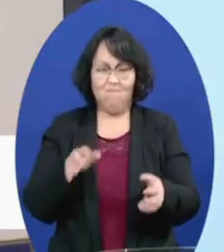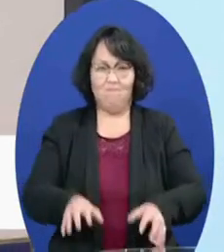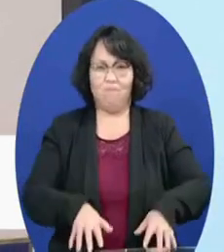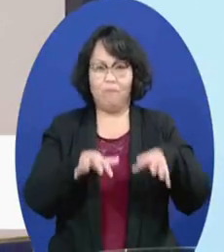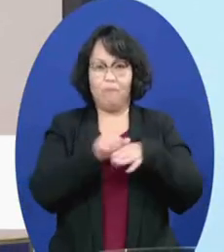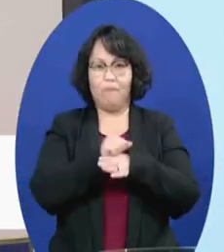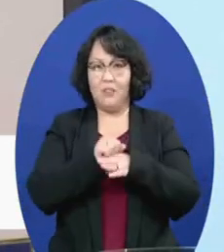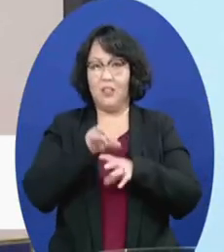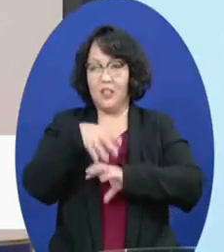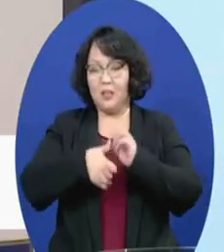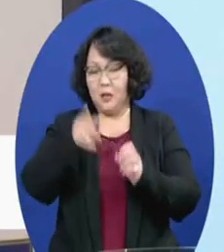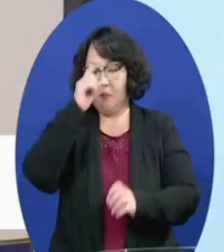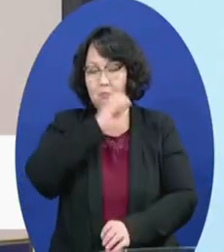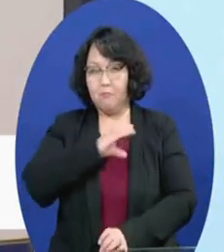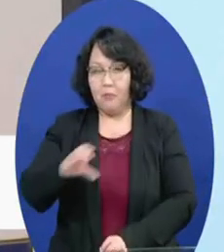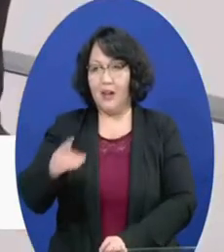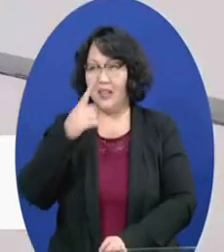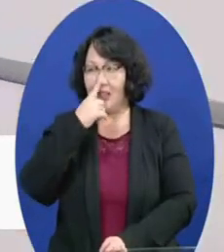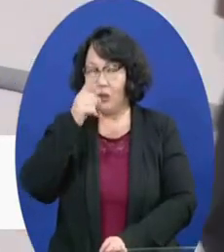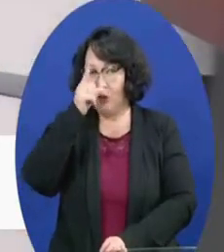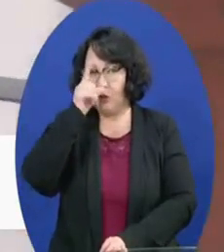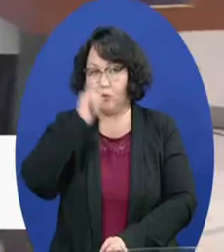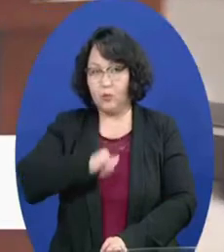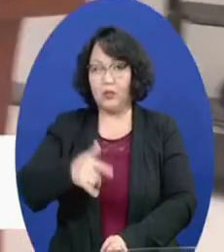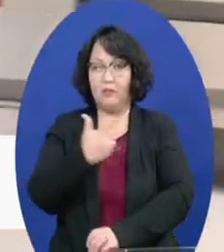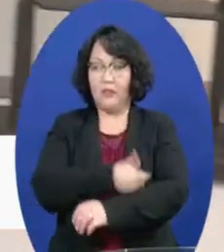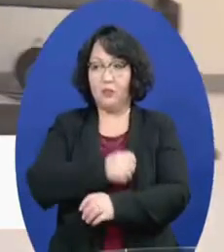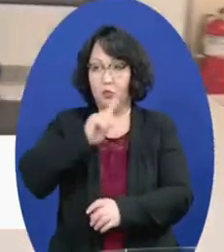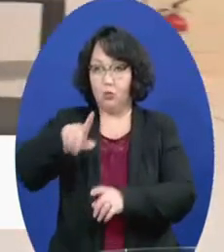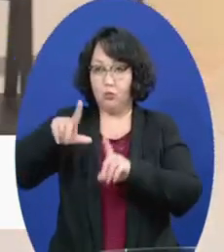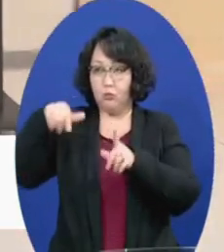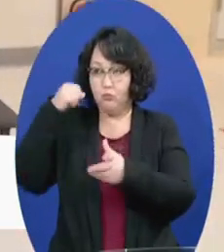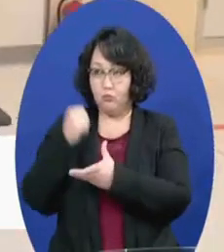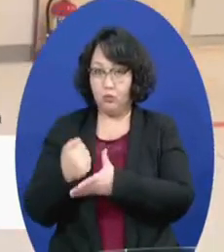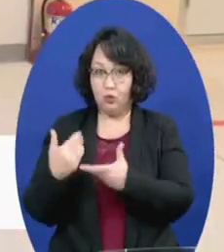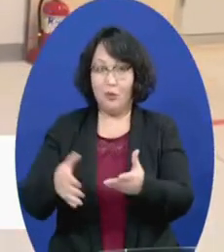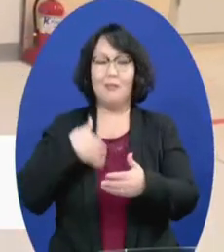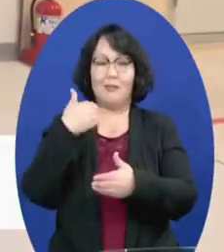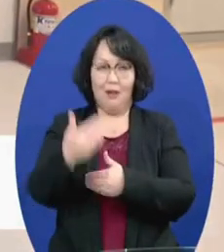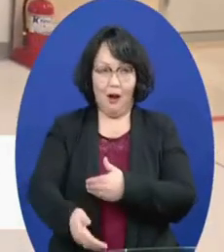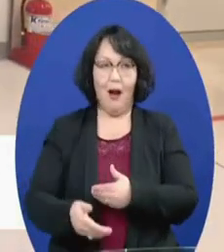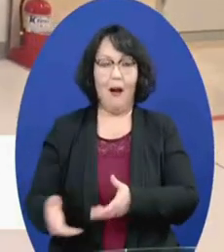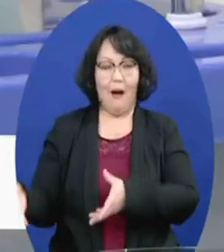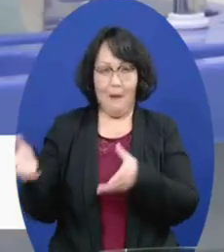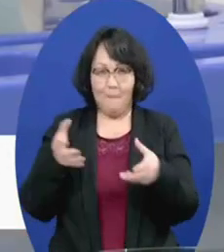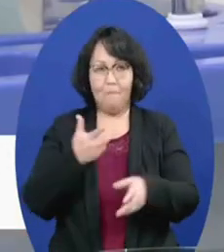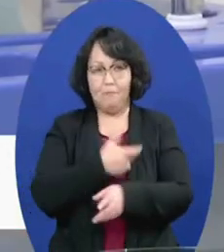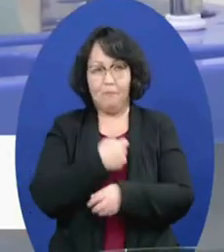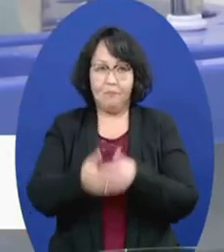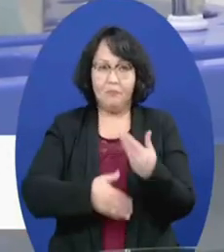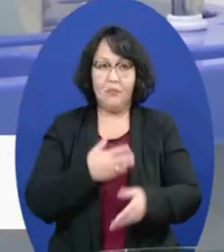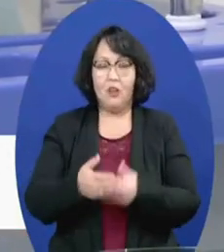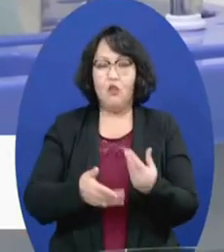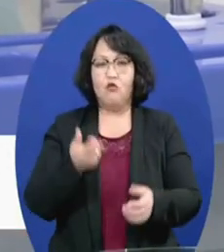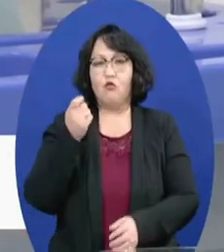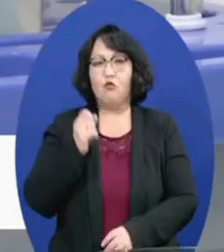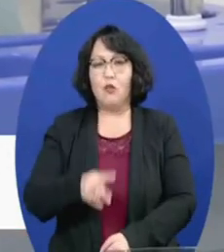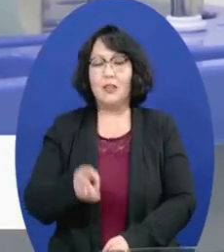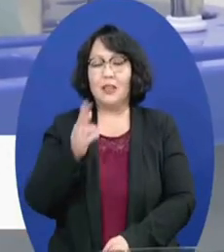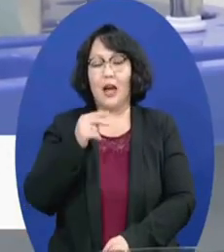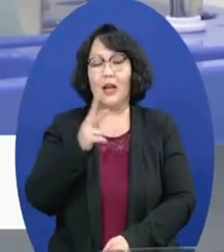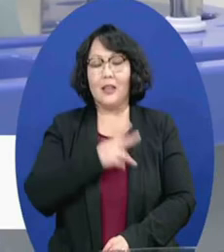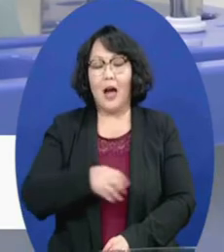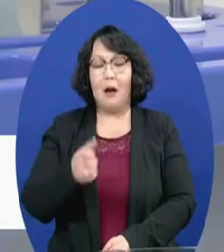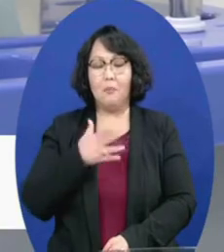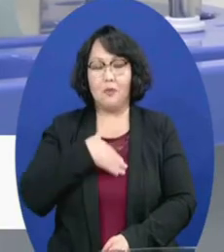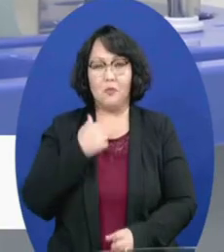хөршийн вакцины хүлээн зөвшөөрсний дараа дархлаач жуулалтыг эхлүүлж цар тахлыг ялах шийдэл нь вакцины. Дархлаа судлаачдын хэлж байгаагаар шинжлэх